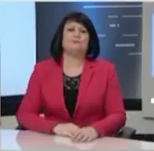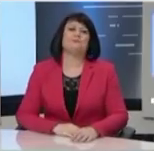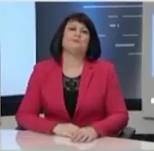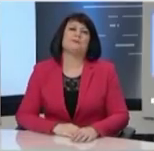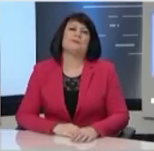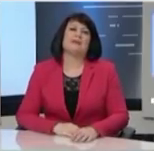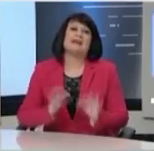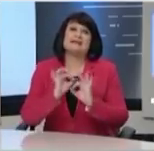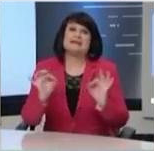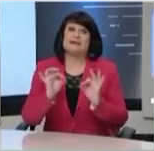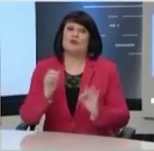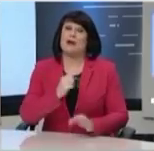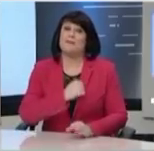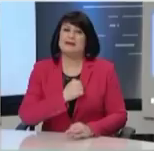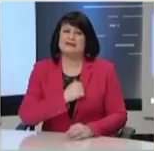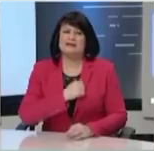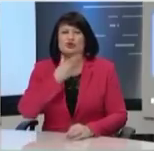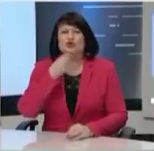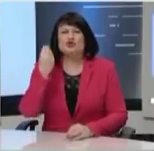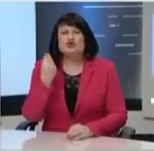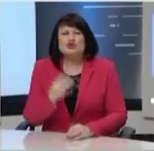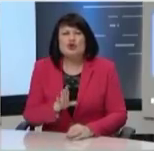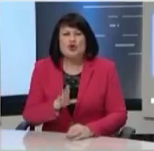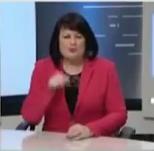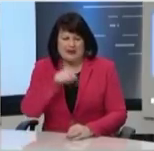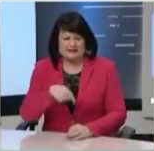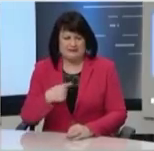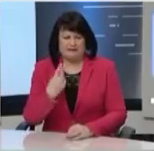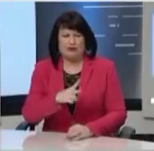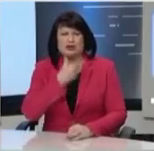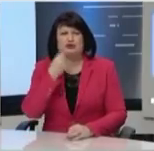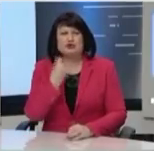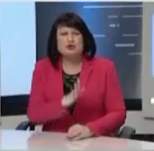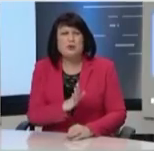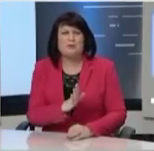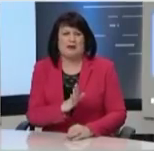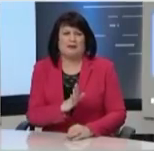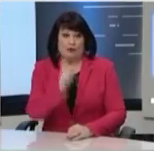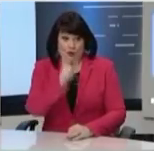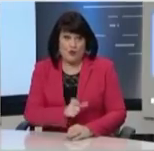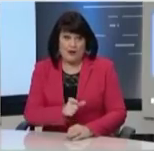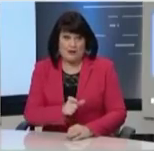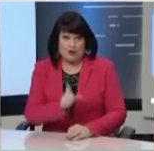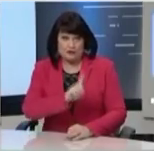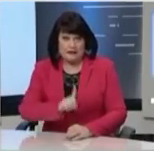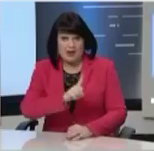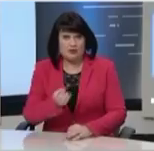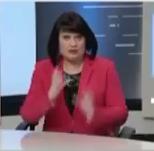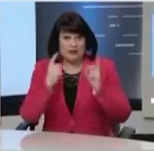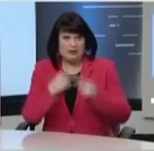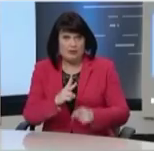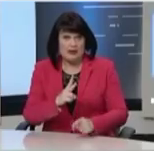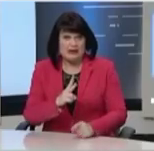βέβαιος λοιπόν πως σε αντίθεση με αυτή την ντροπιαστική στάση που κρατάτε εσείς σήμερα και για σας και για την παράταξή σας, όχι μόνο δεν